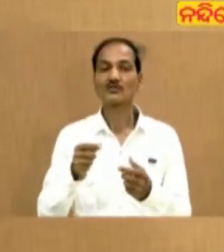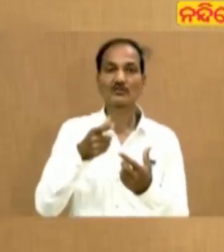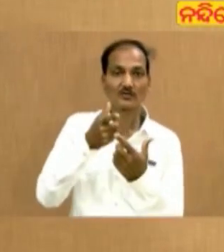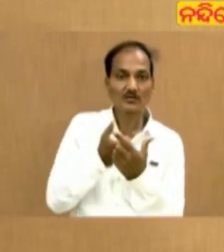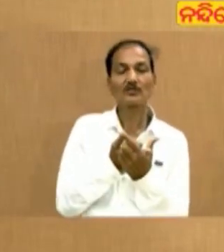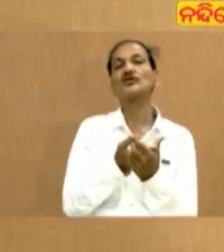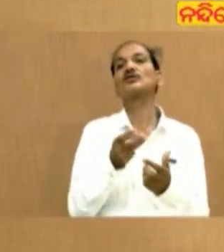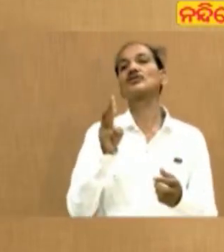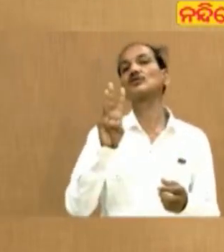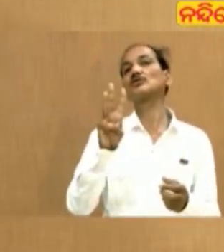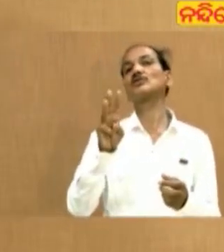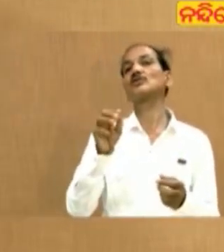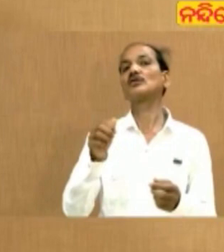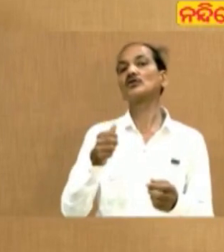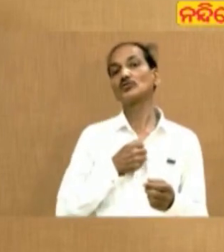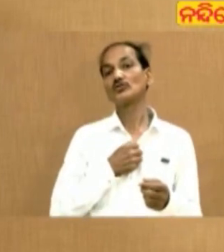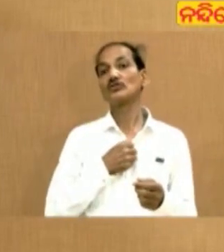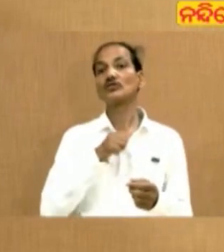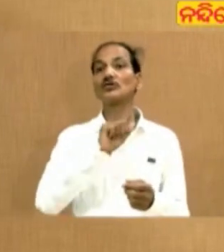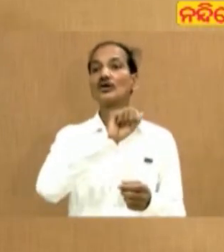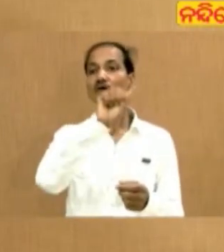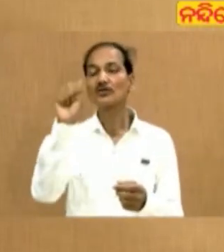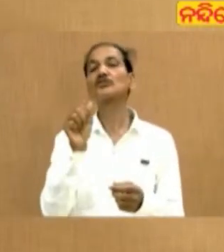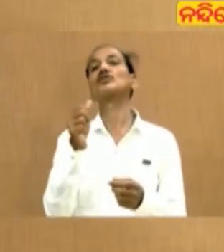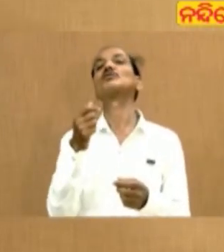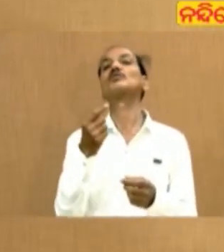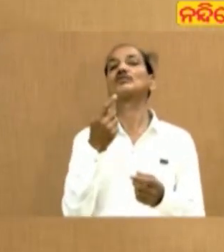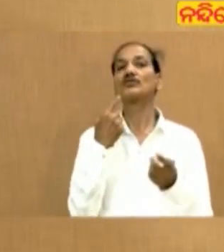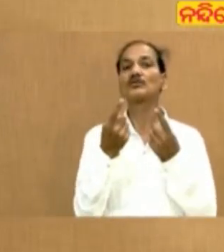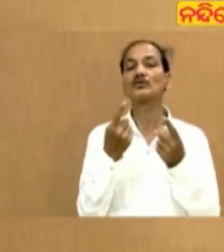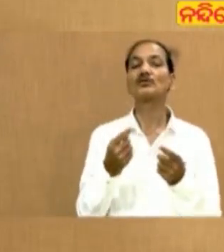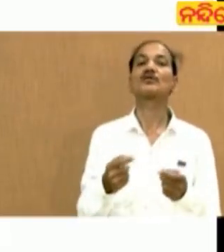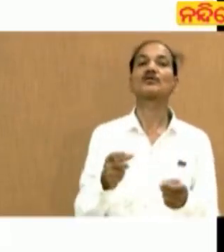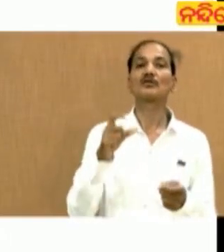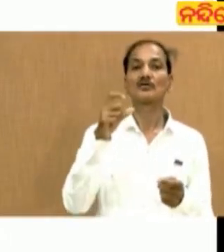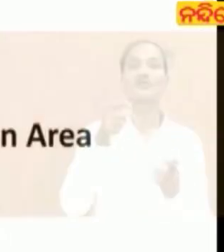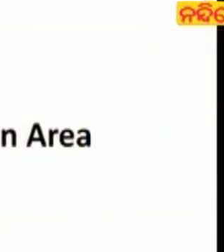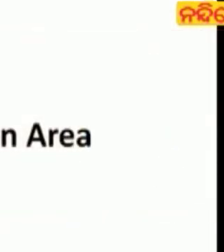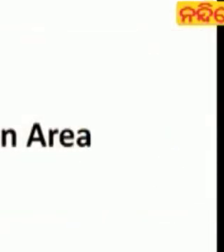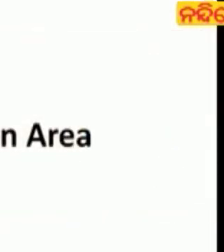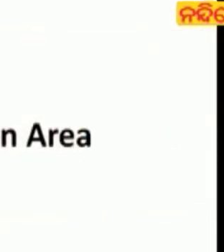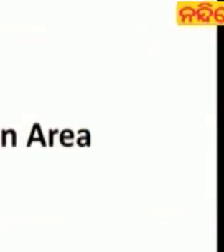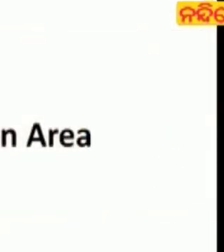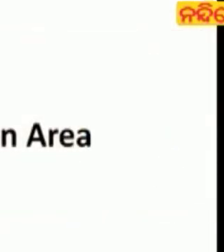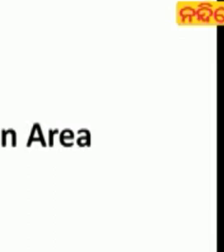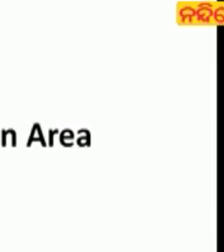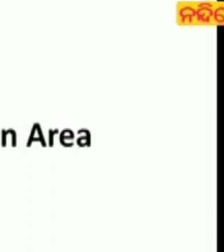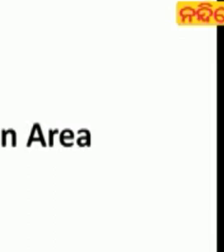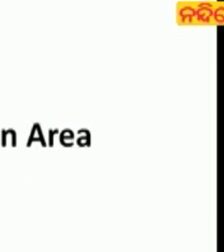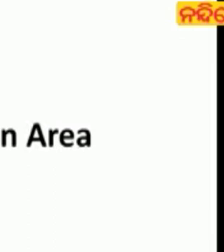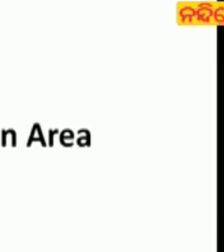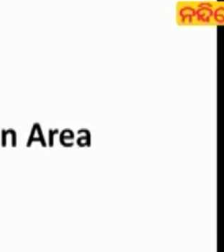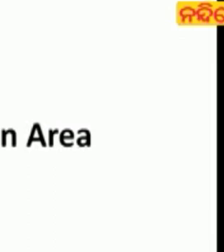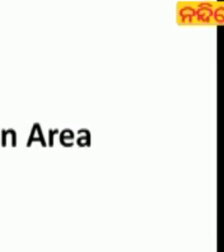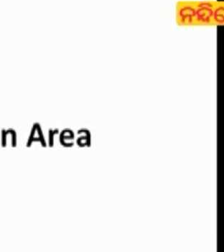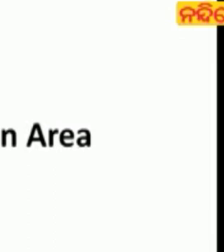ଏତଦ୍ବ୍ୟତୀତ କଟକ ମ୍ୟୁନିସିପାଲ କର୍ପୋରେସନ ଏରିଆ ପୌରାଞ୍ଚଳ ଏରିଆ ତମାମ ଏବଂ ଭଦ୍ରକ ପୌରାଞ୍ଚଳ ଏରିଆ ତମାମ।